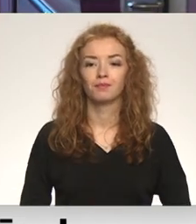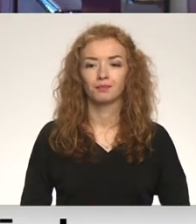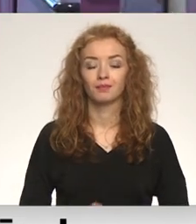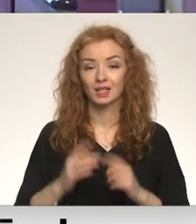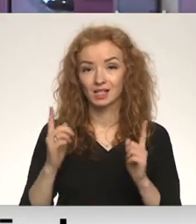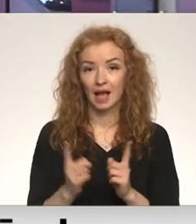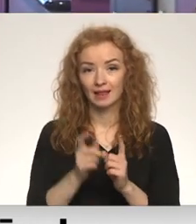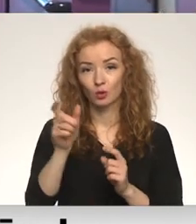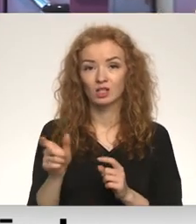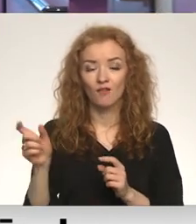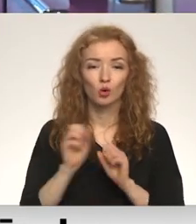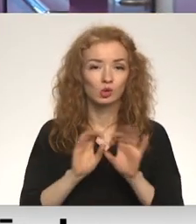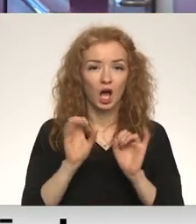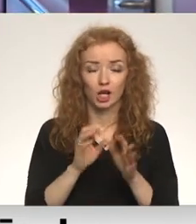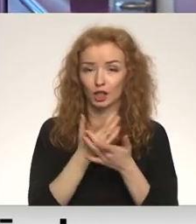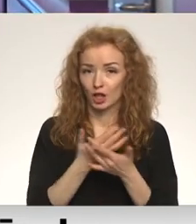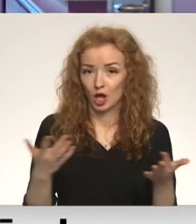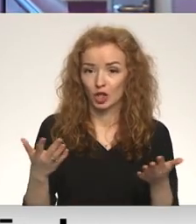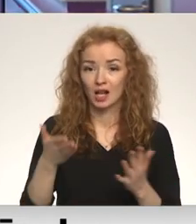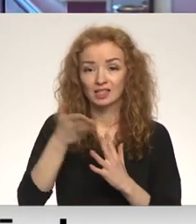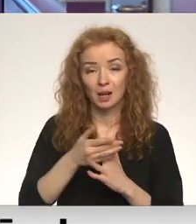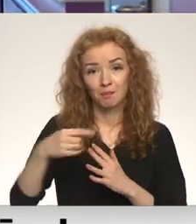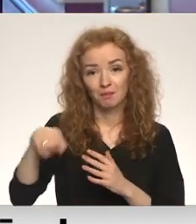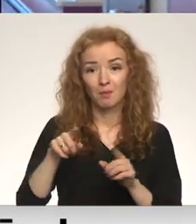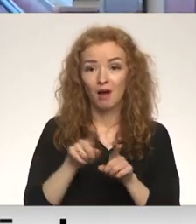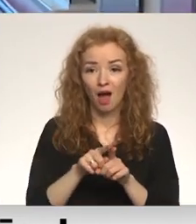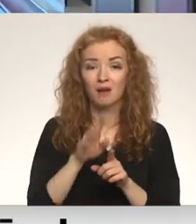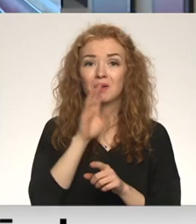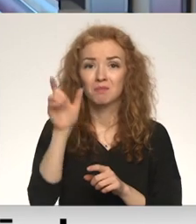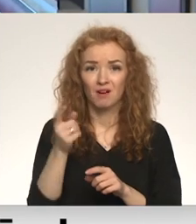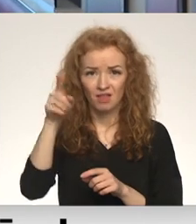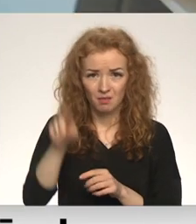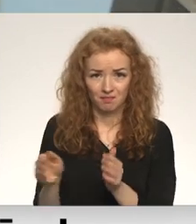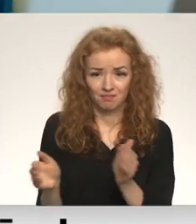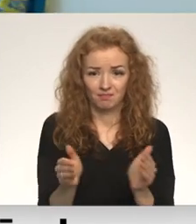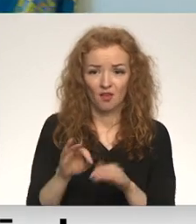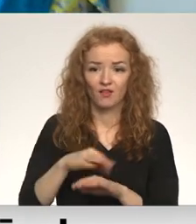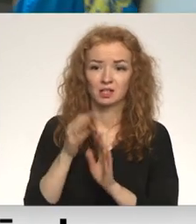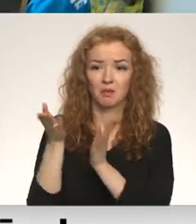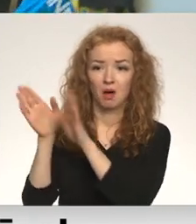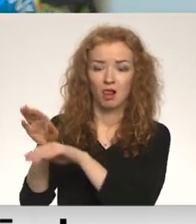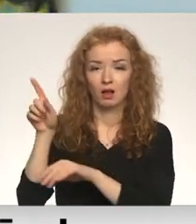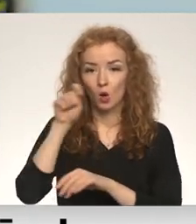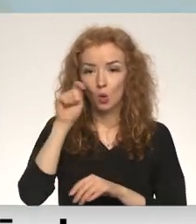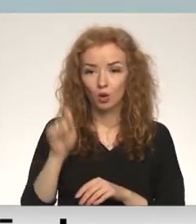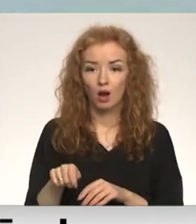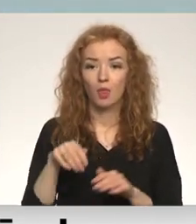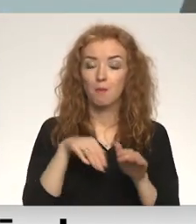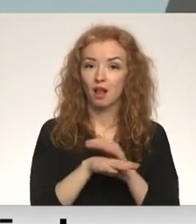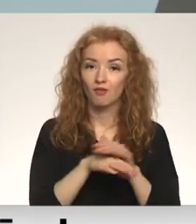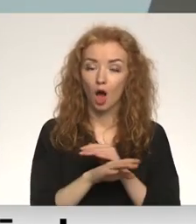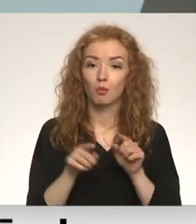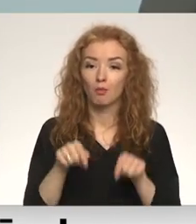Satikto cilvēku stāsti ir dažādi. Viņa vidū ir māte ar 1 mēnesi vecu bērniņu. Vīrs palicis Ukrainā. Patvērumu Rīgā raduši